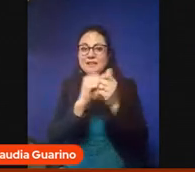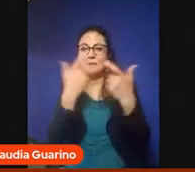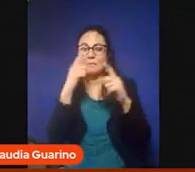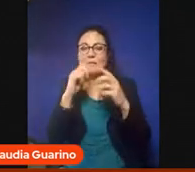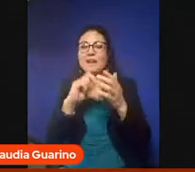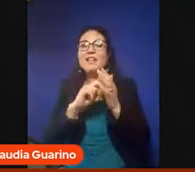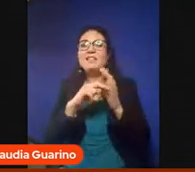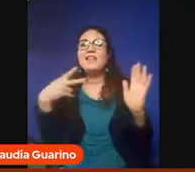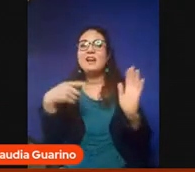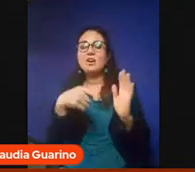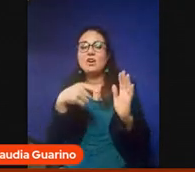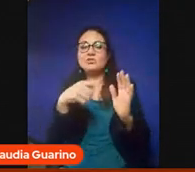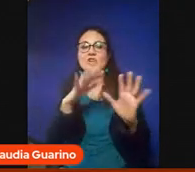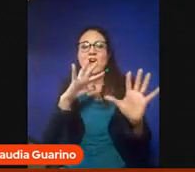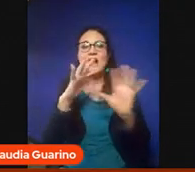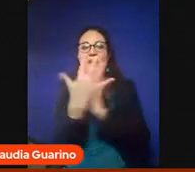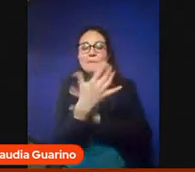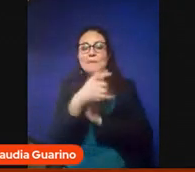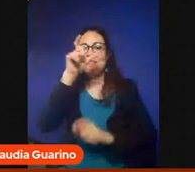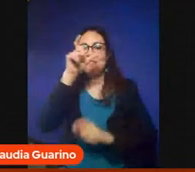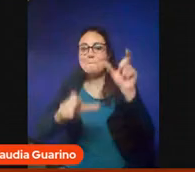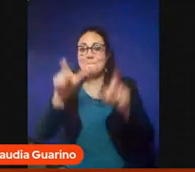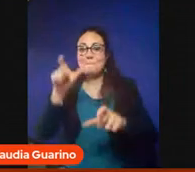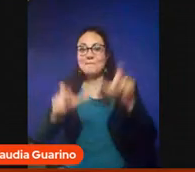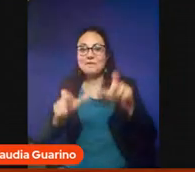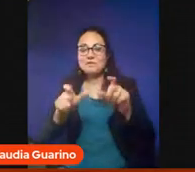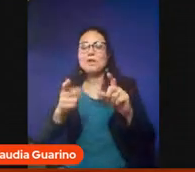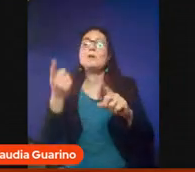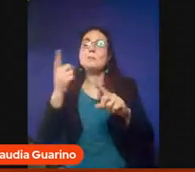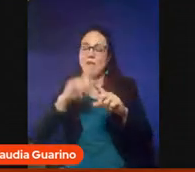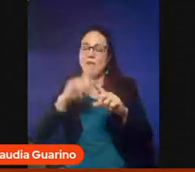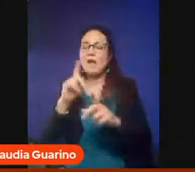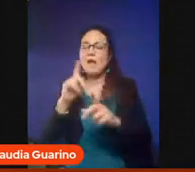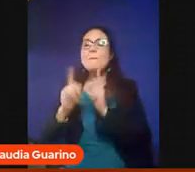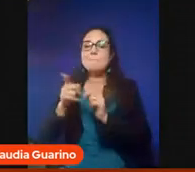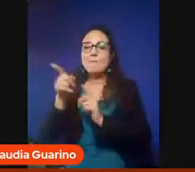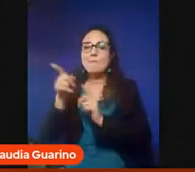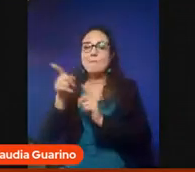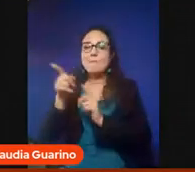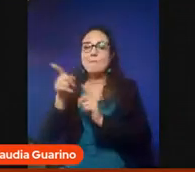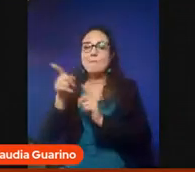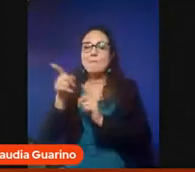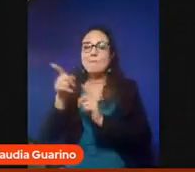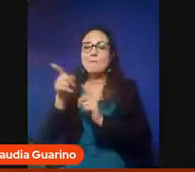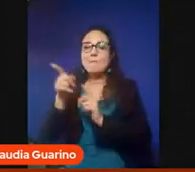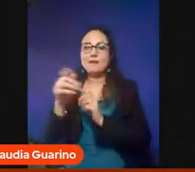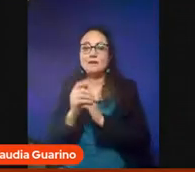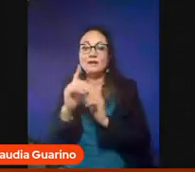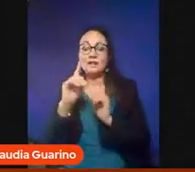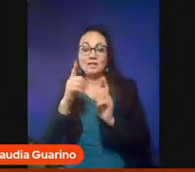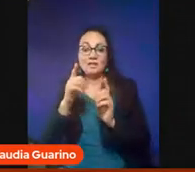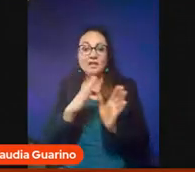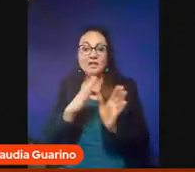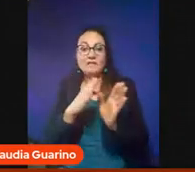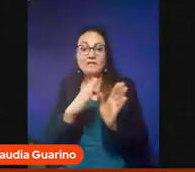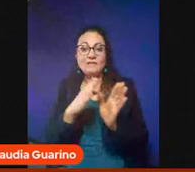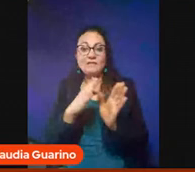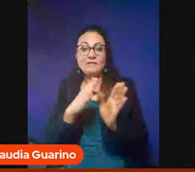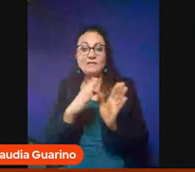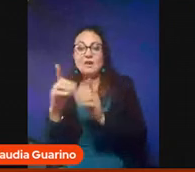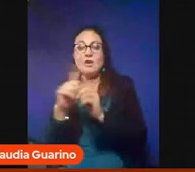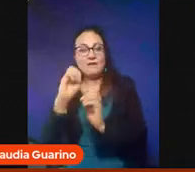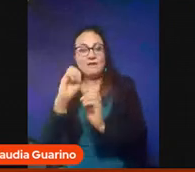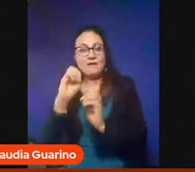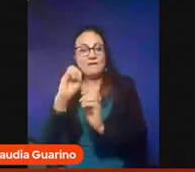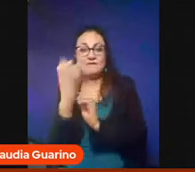i cambiamenti delle persone, ma anche la politica naturalmente, vada nella direzione giusta e ci vada rapidamente,